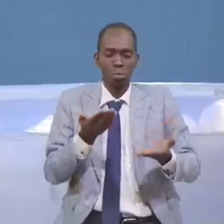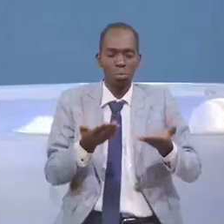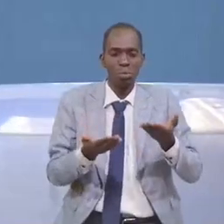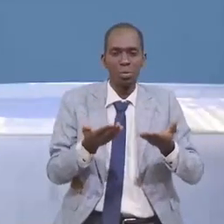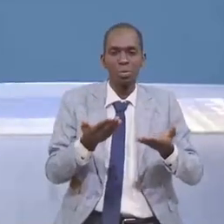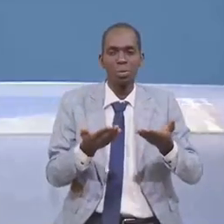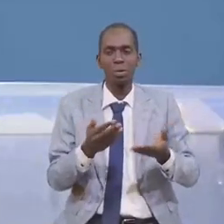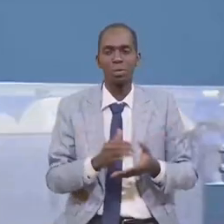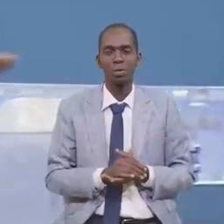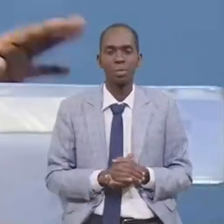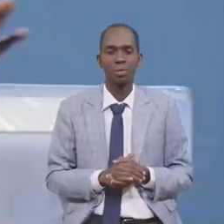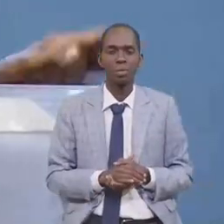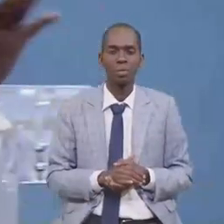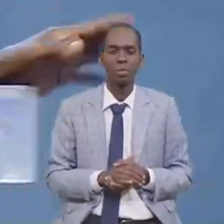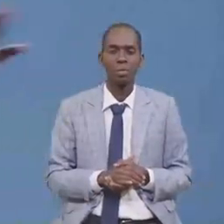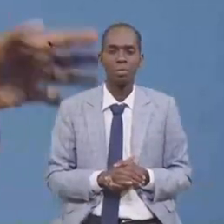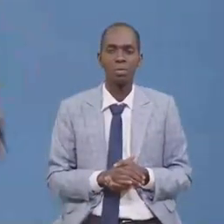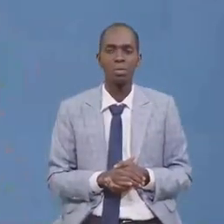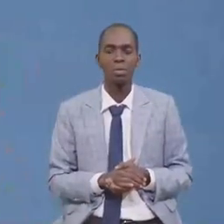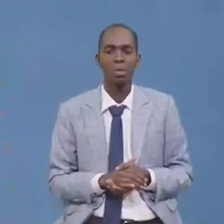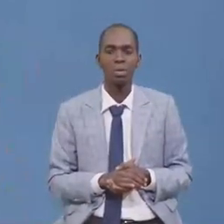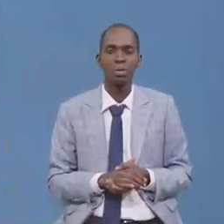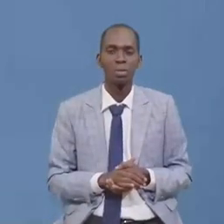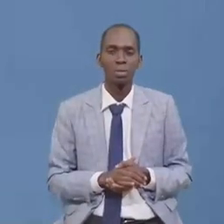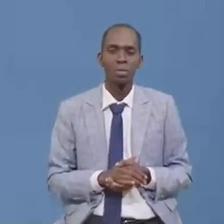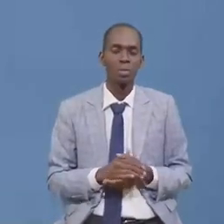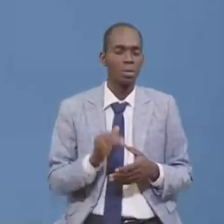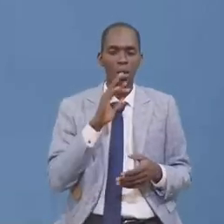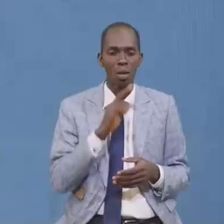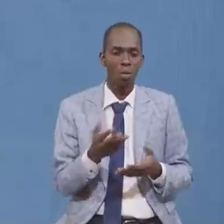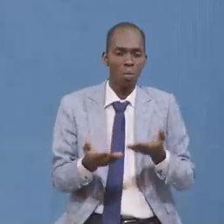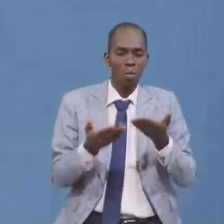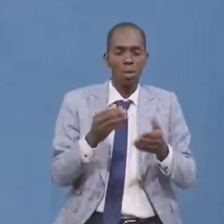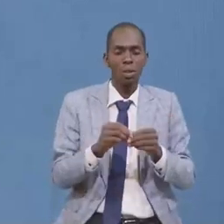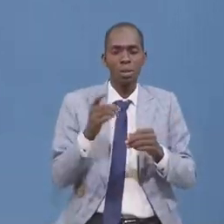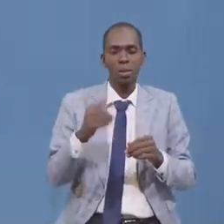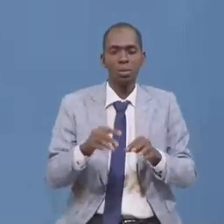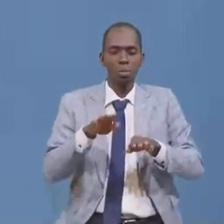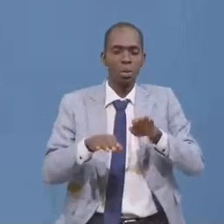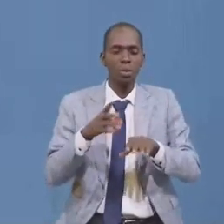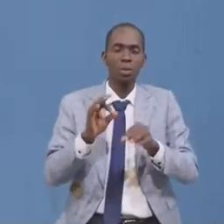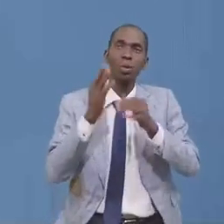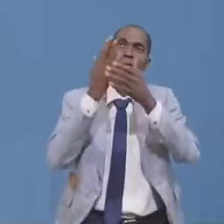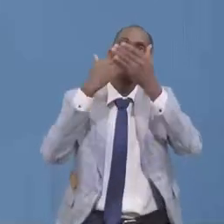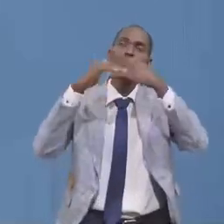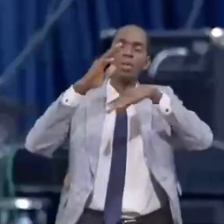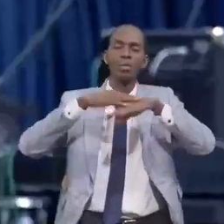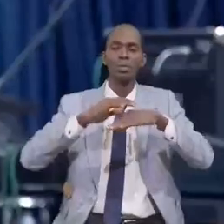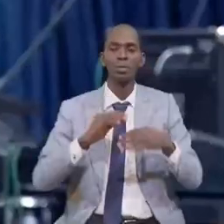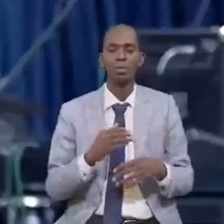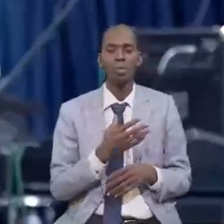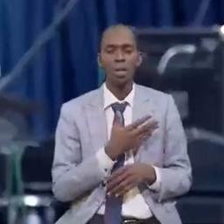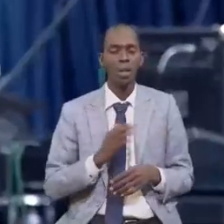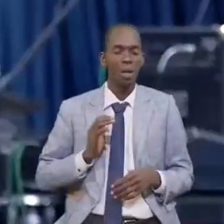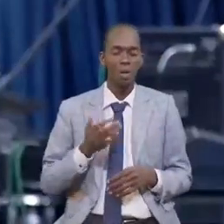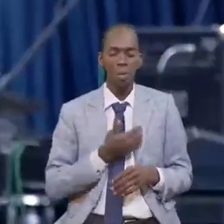అవన్నీ కూడా పరలోకపు త్రాసులో తూకం వేయబడతాయి. మన చర్యలు ప్రైవేట్ యాక్షన్స్, ఎవరికి తెలియ